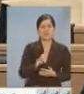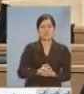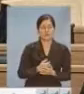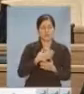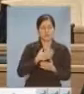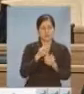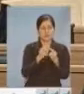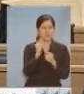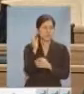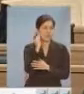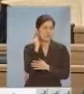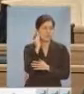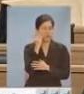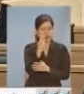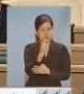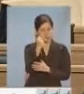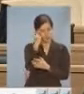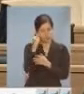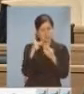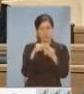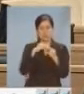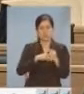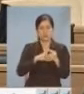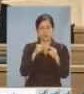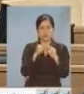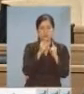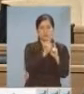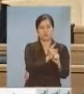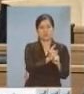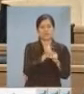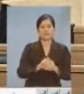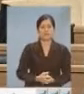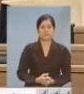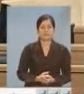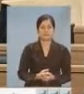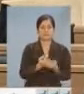ามแต่พอดูตัวเงินแล้ว